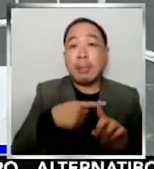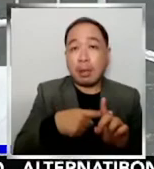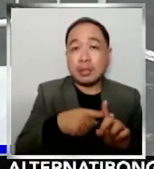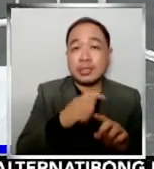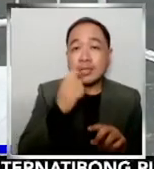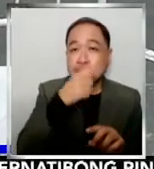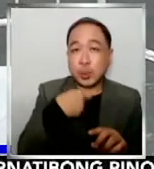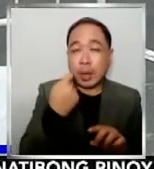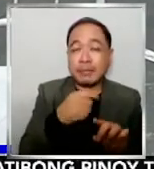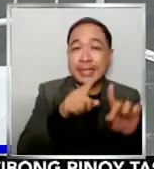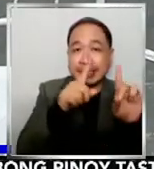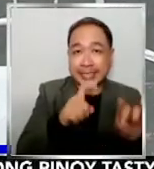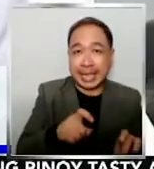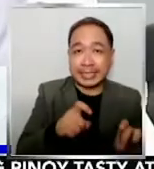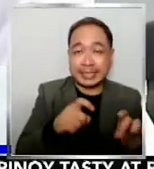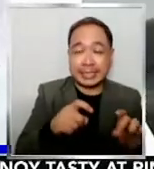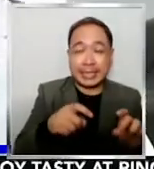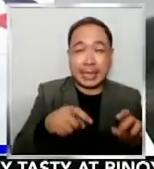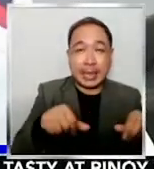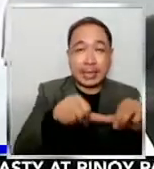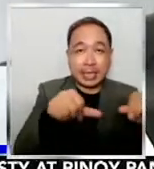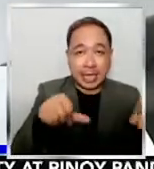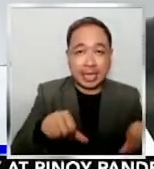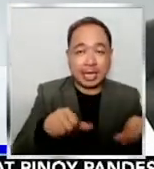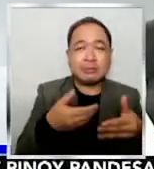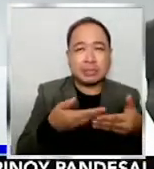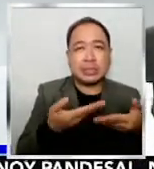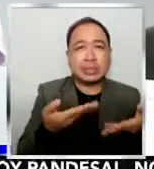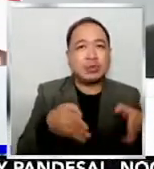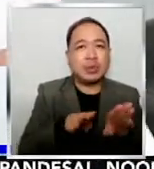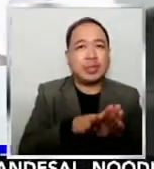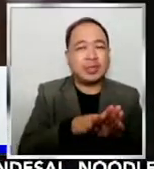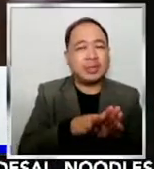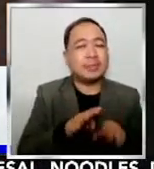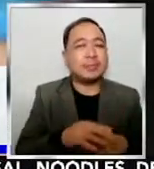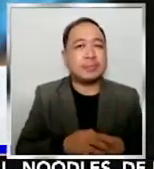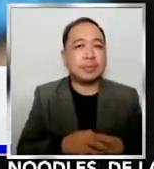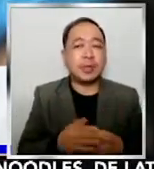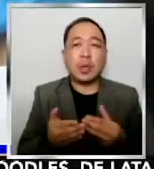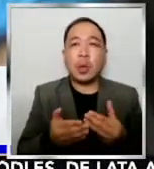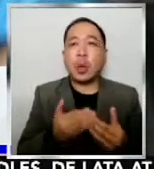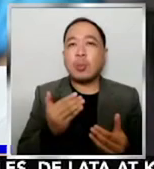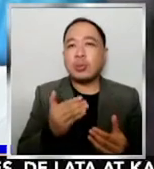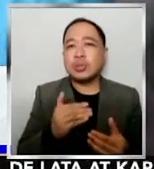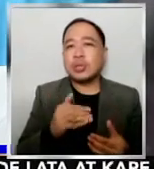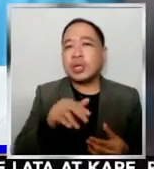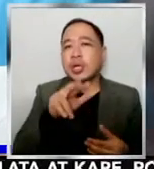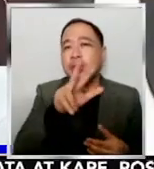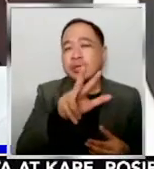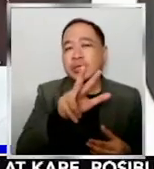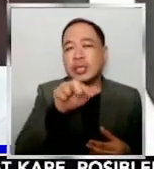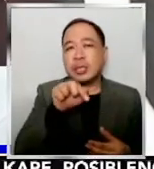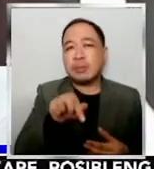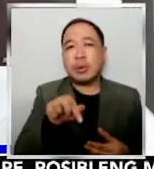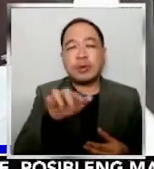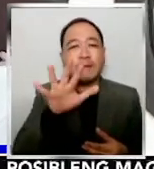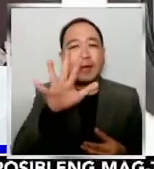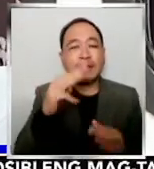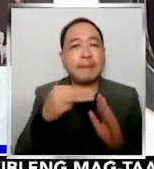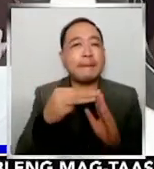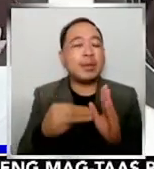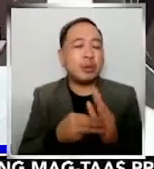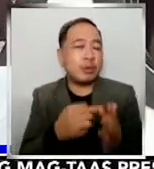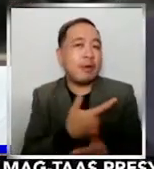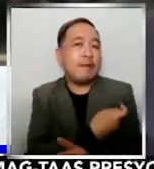dahil posibleng gamitin na raw ang lugar. Umabot ng halos 3.5 milyong bakuna ang naiturok sa vaccination center na ito mula nang ito ay buksan